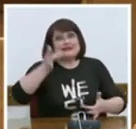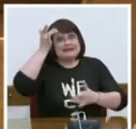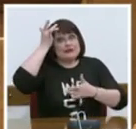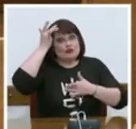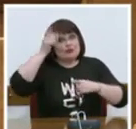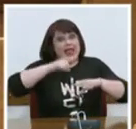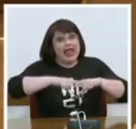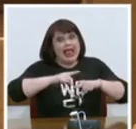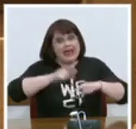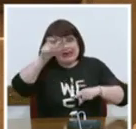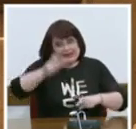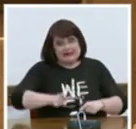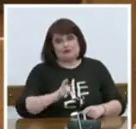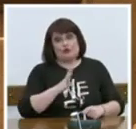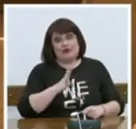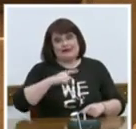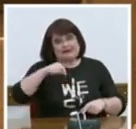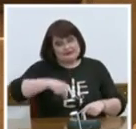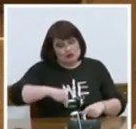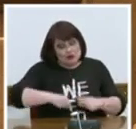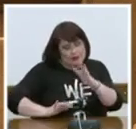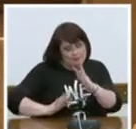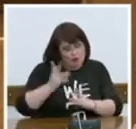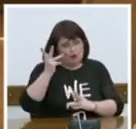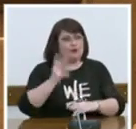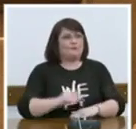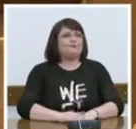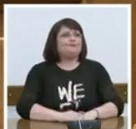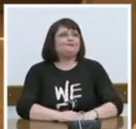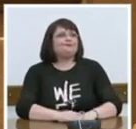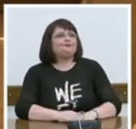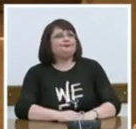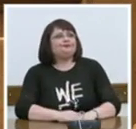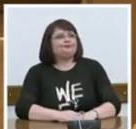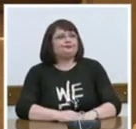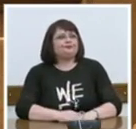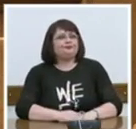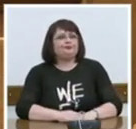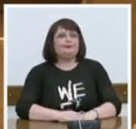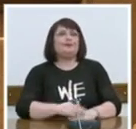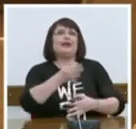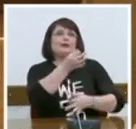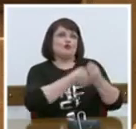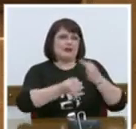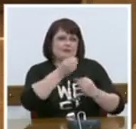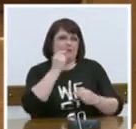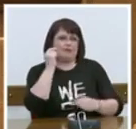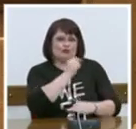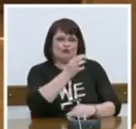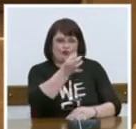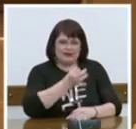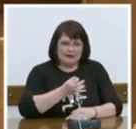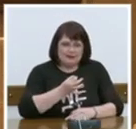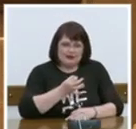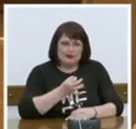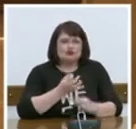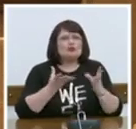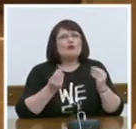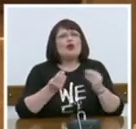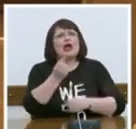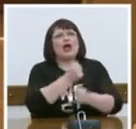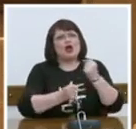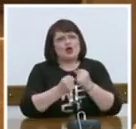για την ευημερία του σήμερα. Αναφορικά με την εξαγγελία του Πρωθυπουργού περί παιδείας, ως εκπαιδευτικός πολλά χρόνια σε